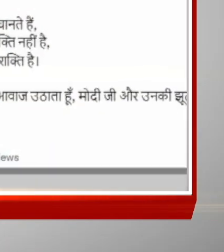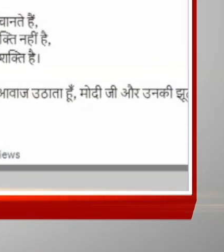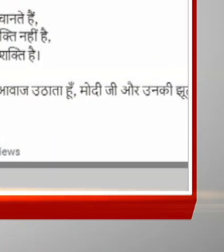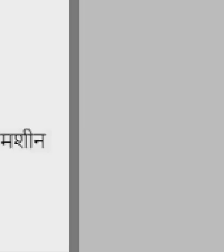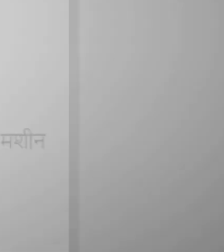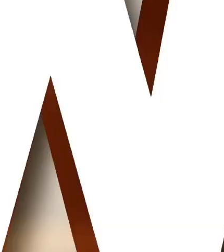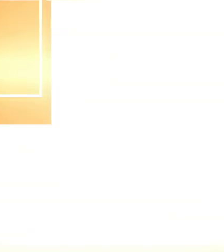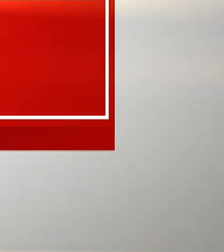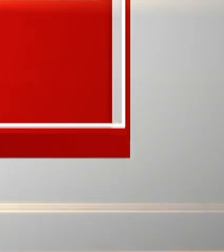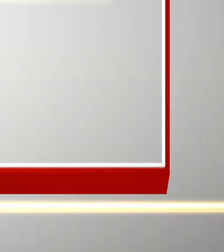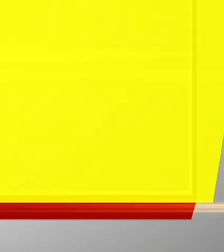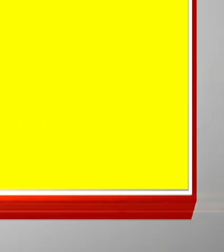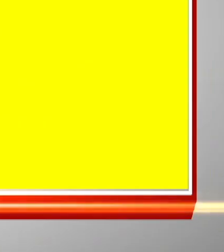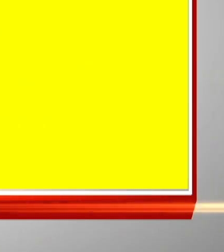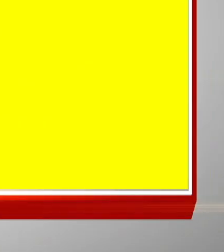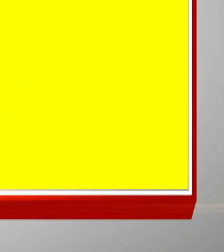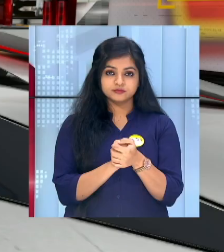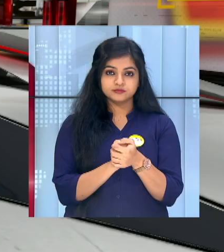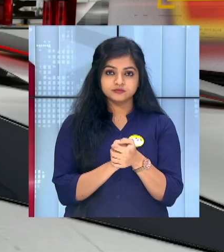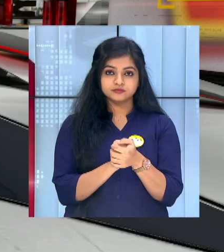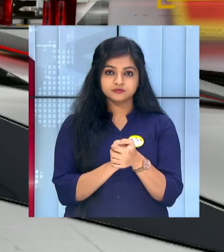ആർ അച്യുതൻ, ഡൽഹിയിൽ നിന്ന്.